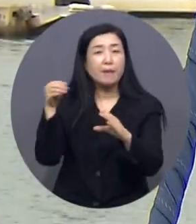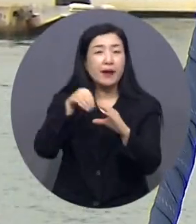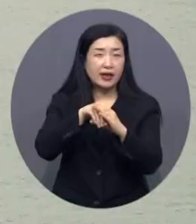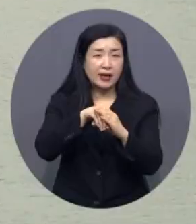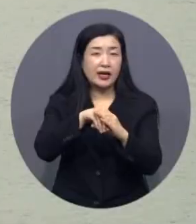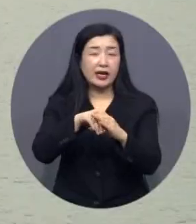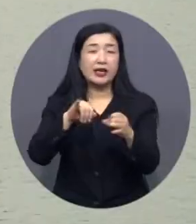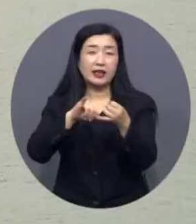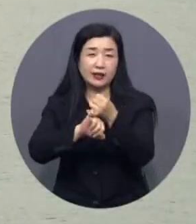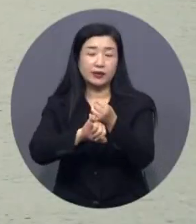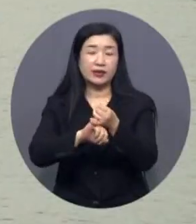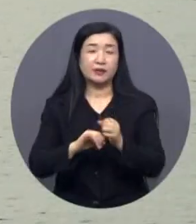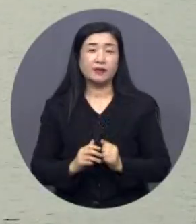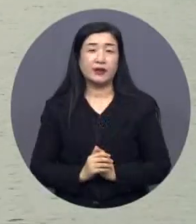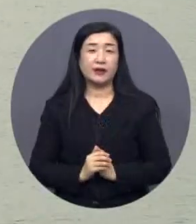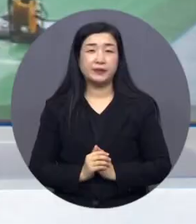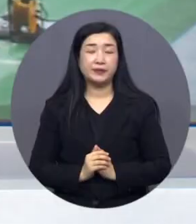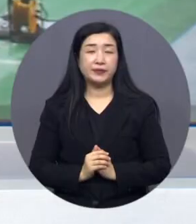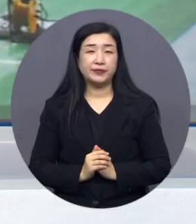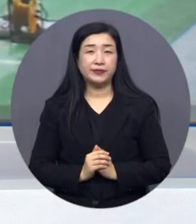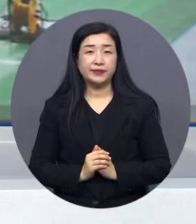반영하겠다고 밝혔습니다.